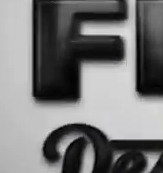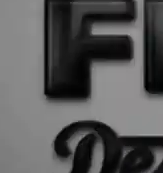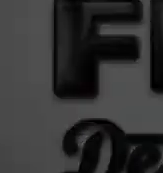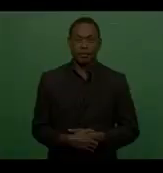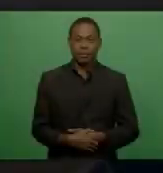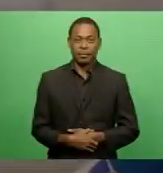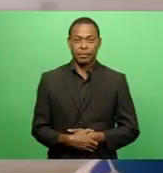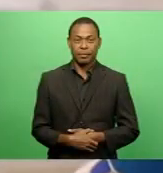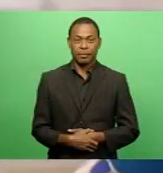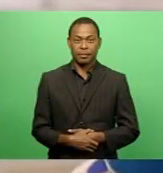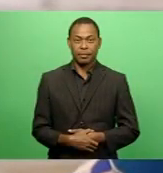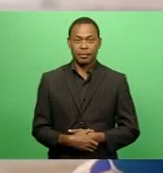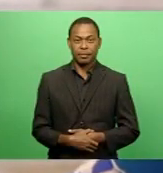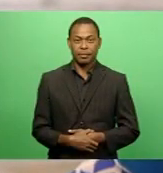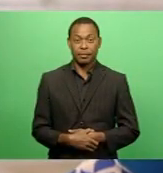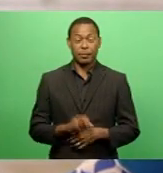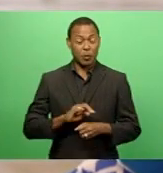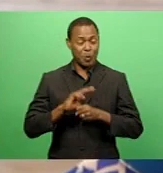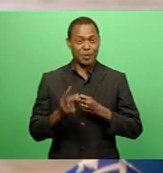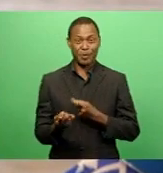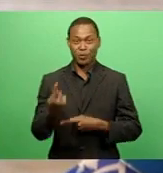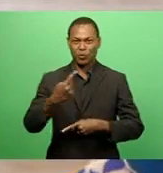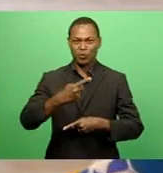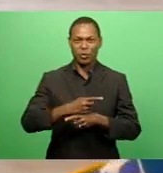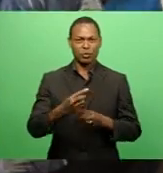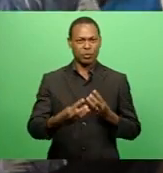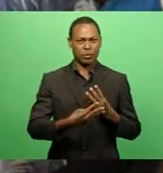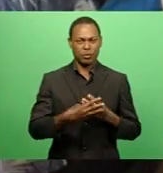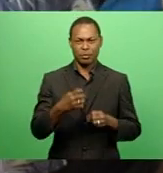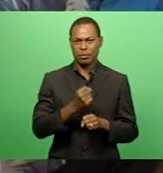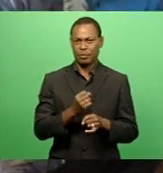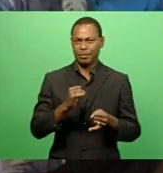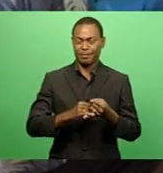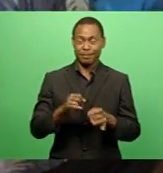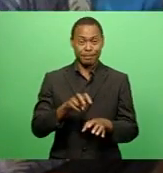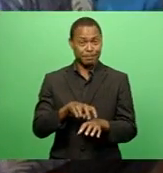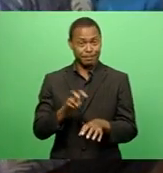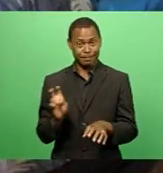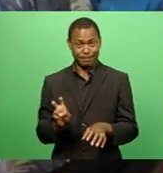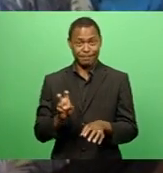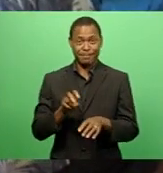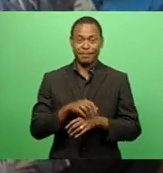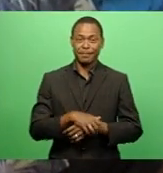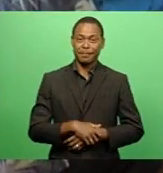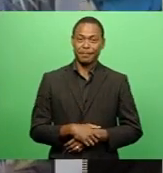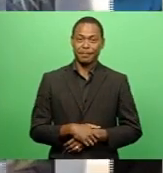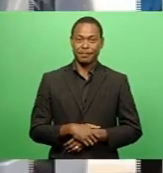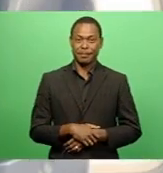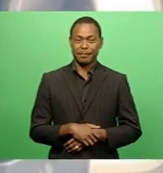2 देश की। In the news tonight, SODELPA General Secretary resigns.